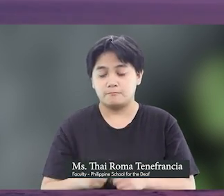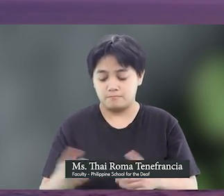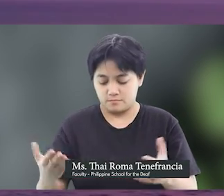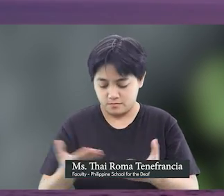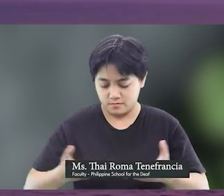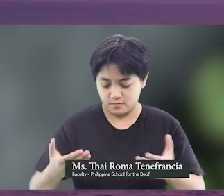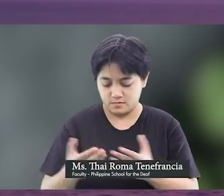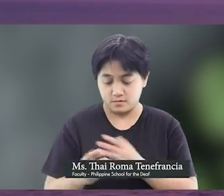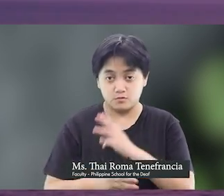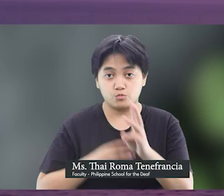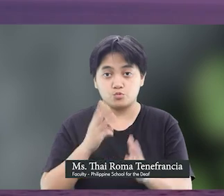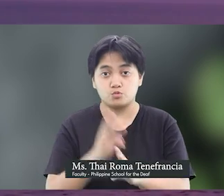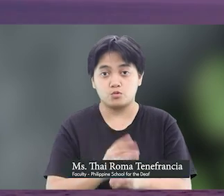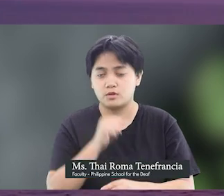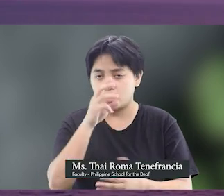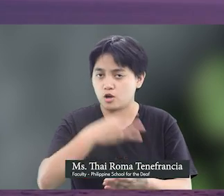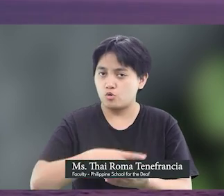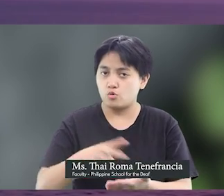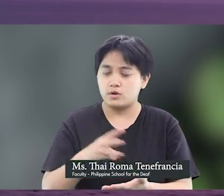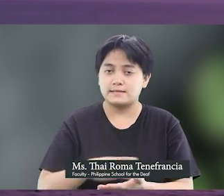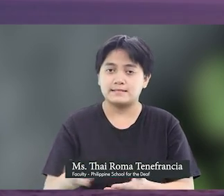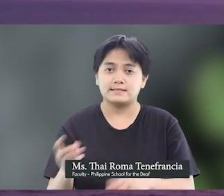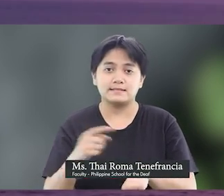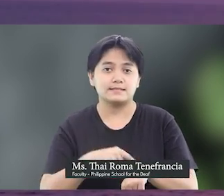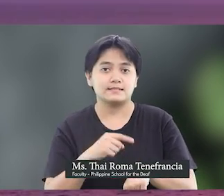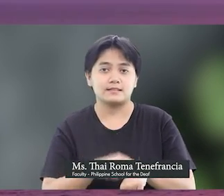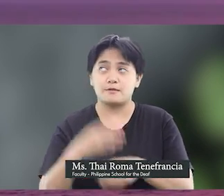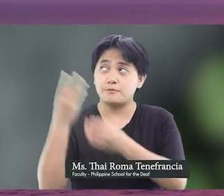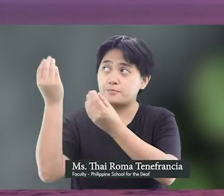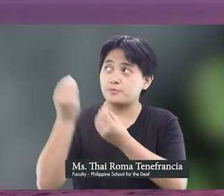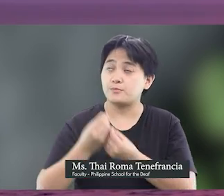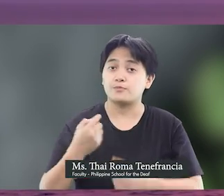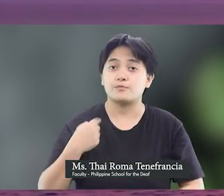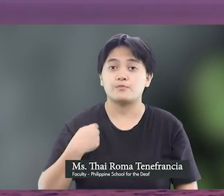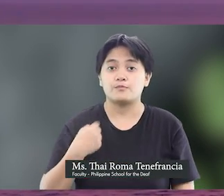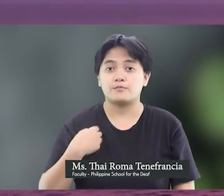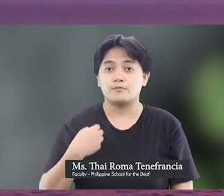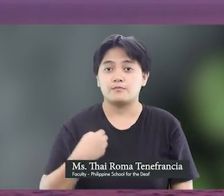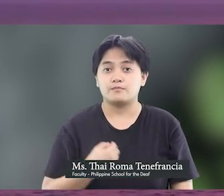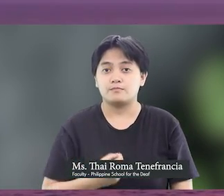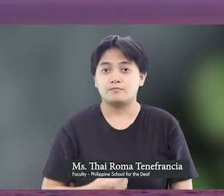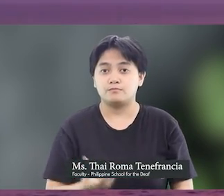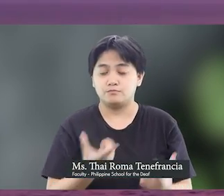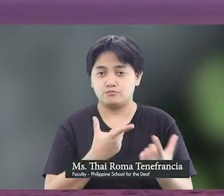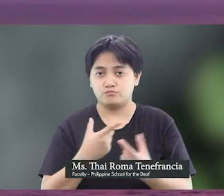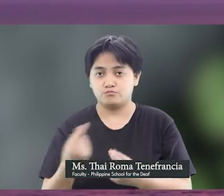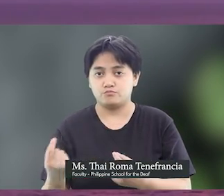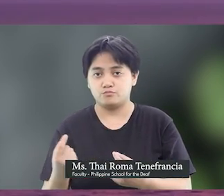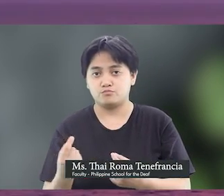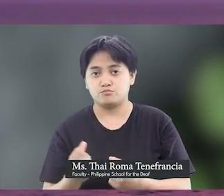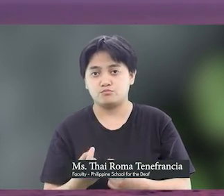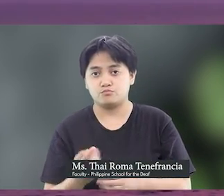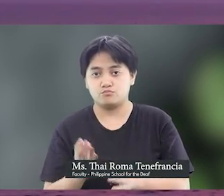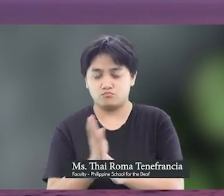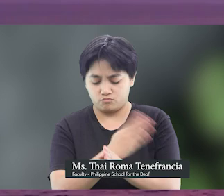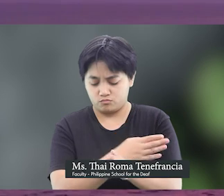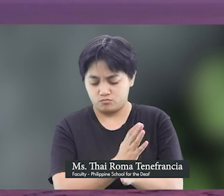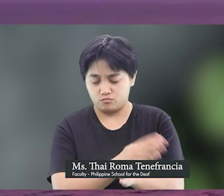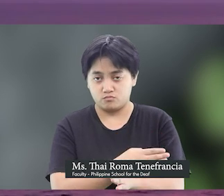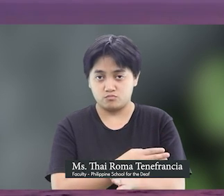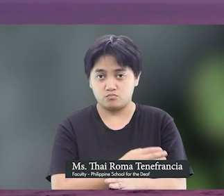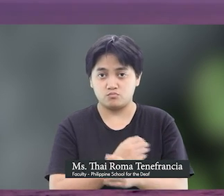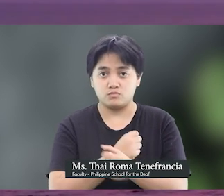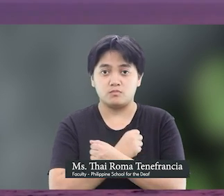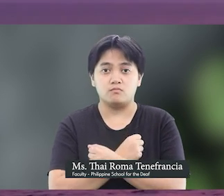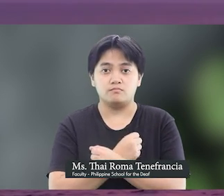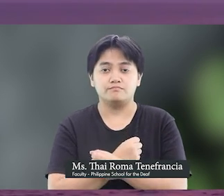dito sa lupa. Huwag ko nawang sasayangin ang bawat araw na pinapahiram mo sa akin sa mga gawaing taliwas sa